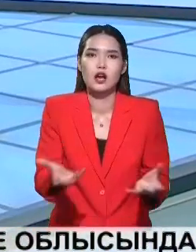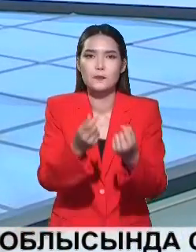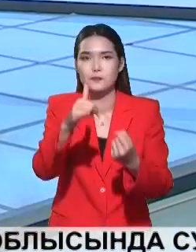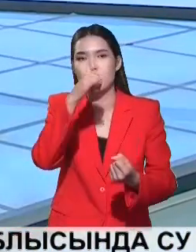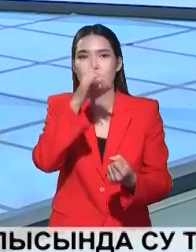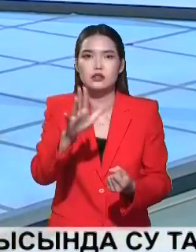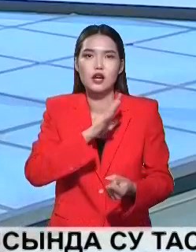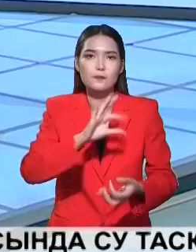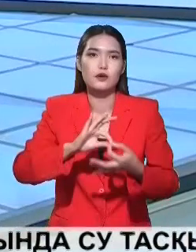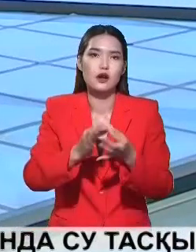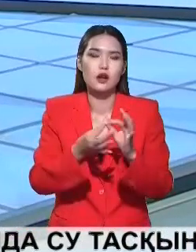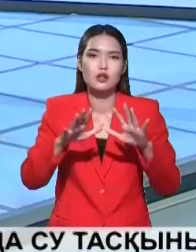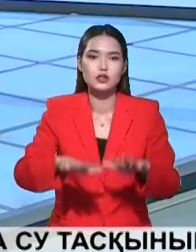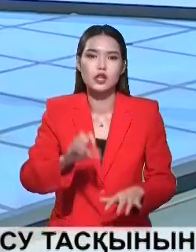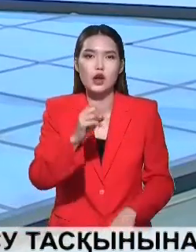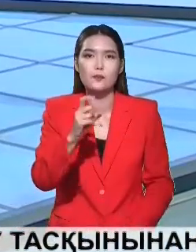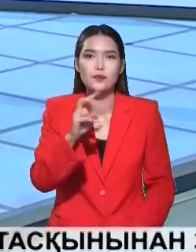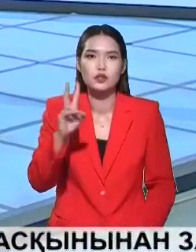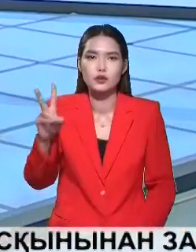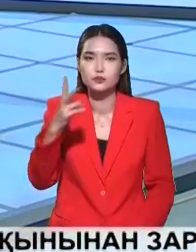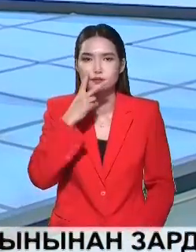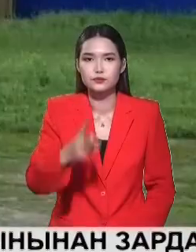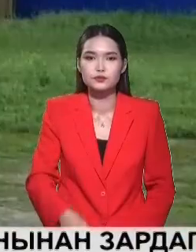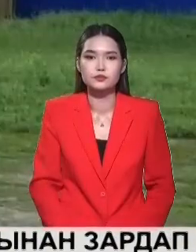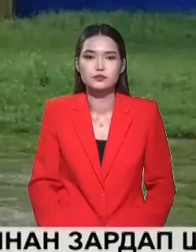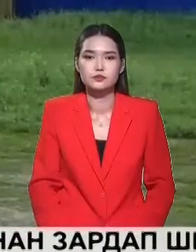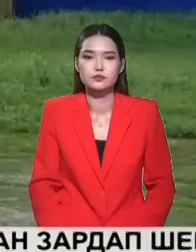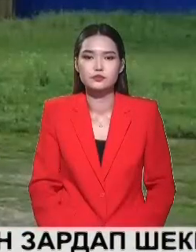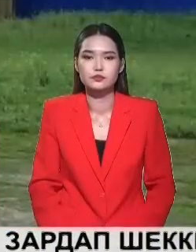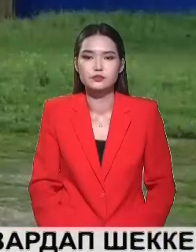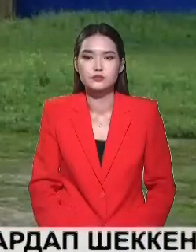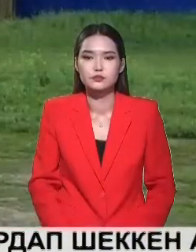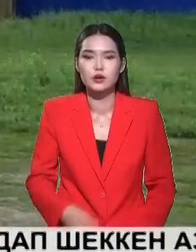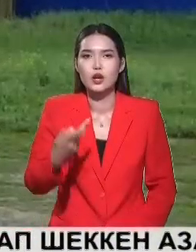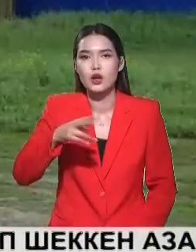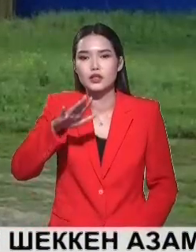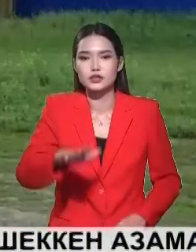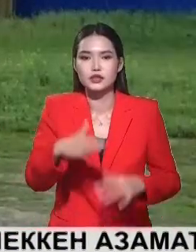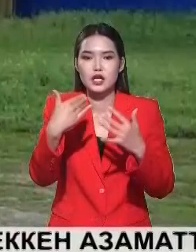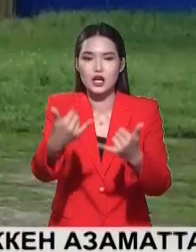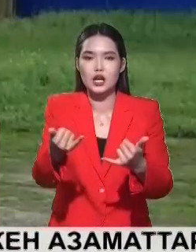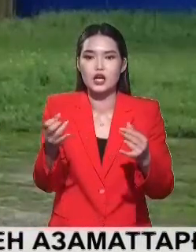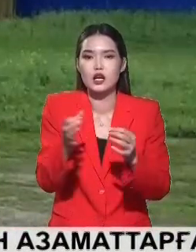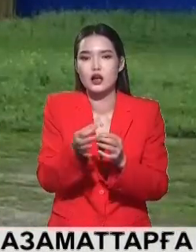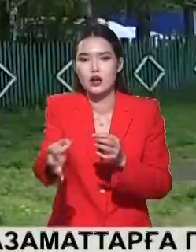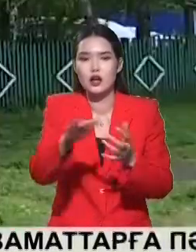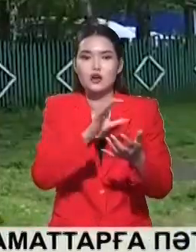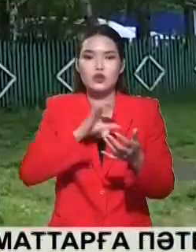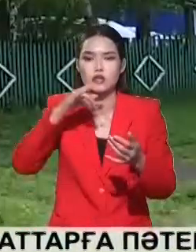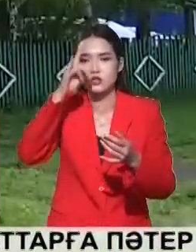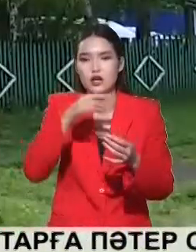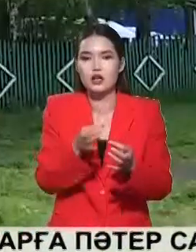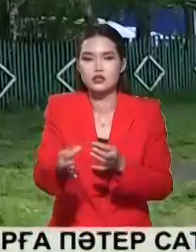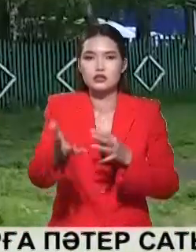болмады. Толғырақ өңірден Абзал Құрман жеткізеді. Оқиға Қызылжар ауданының Надежка ауылында болды. Ауыл дүкенінен тамақ